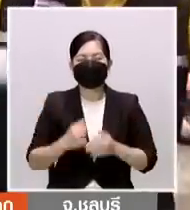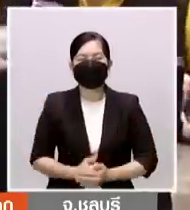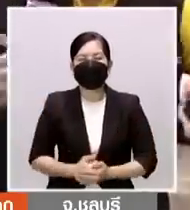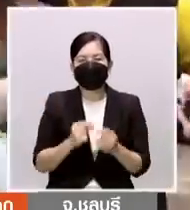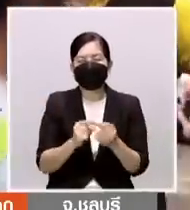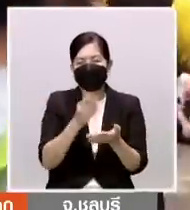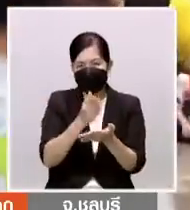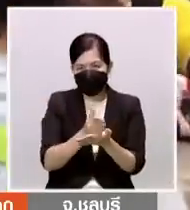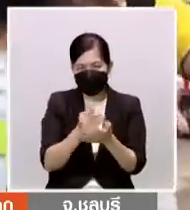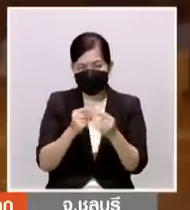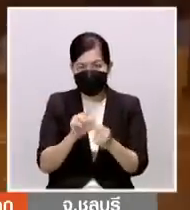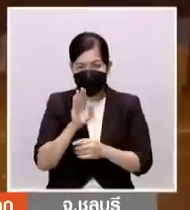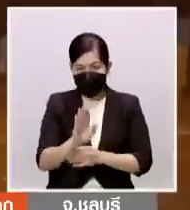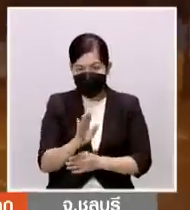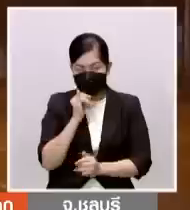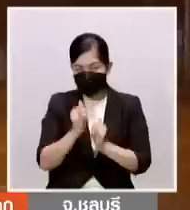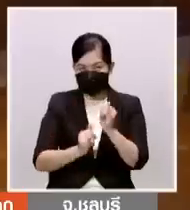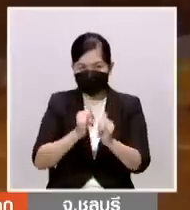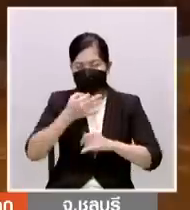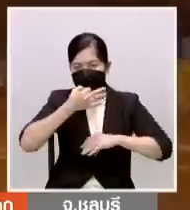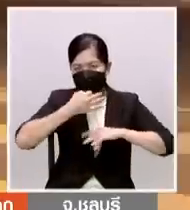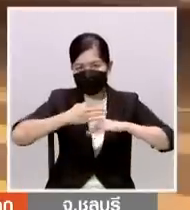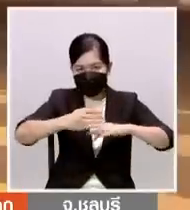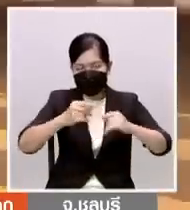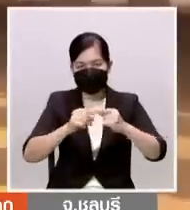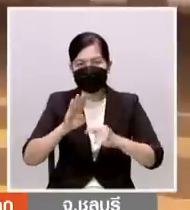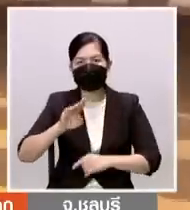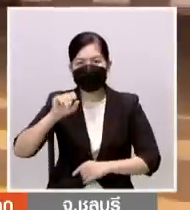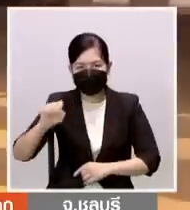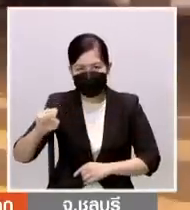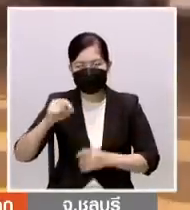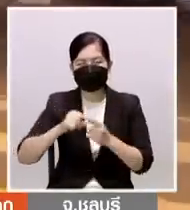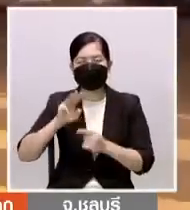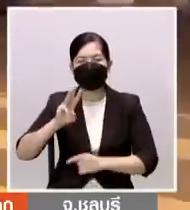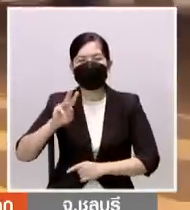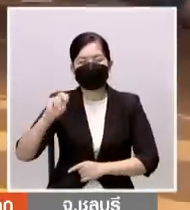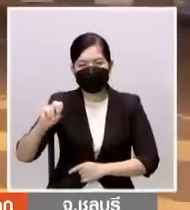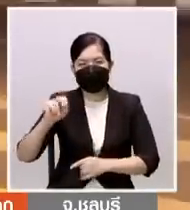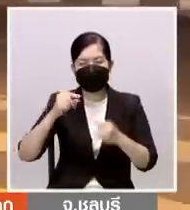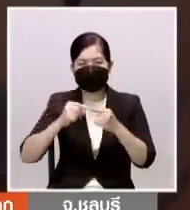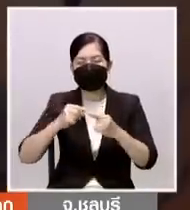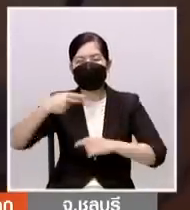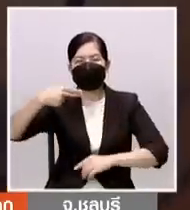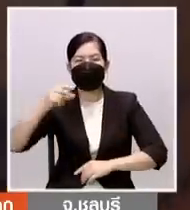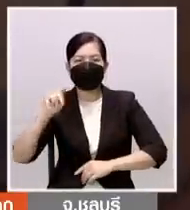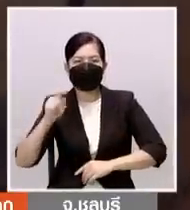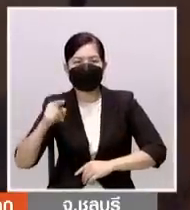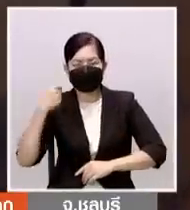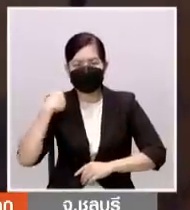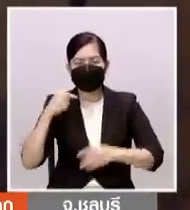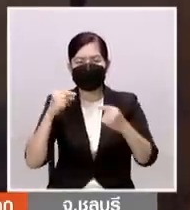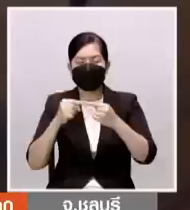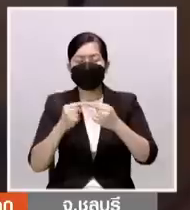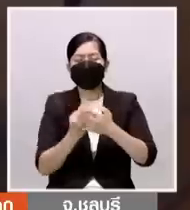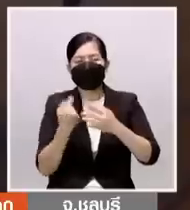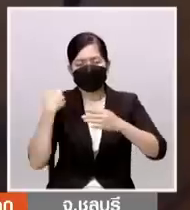ดใช้พื้นที่ชายหาดชายทะเลของหาดบางแสนหาดวรรณภาแหลมแท่นลานอเนกประสงค์แหลมแท่นบริเวณจุดชมวิว วเข